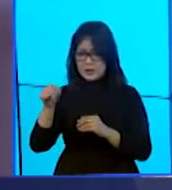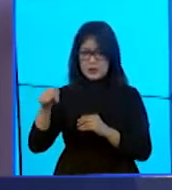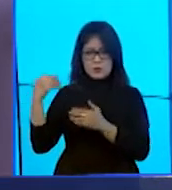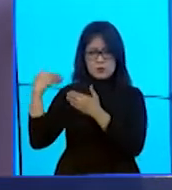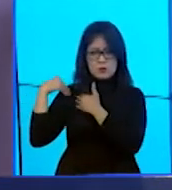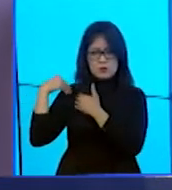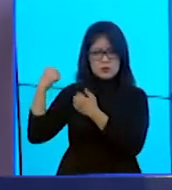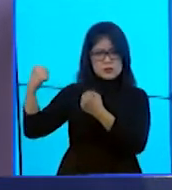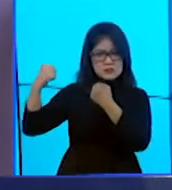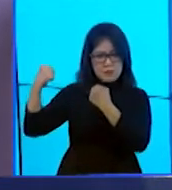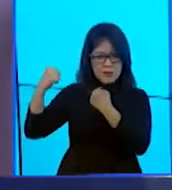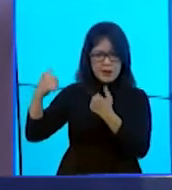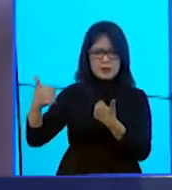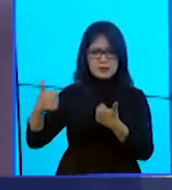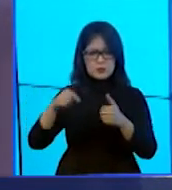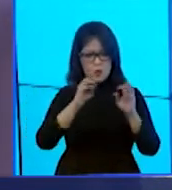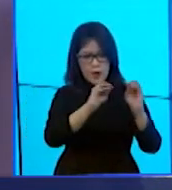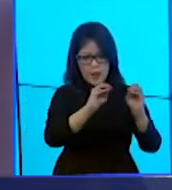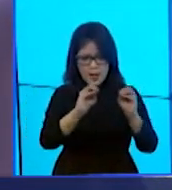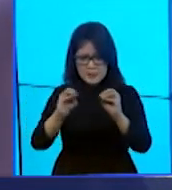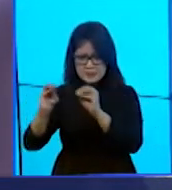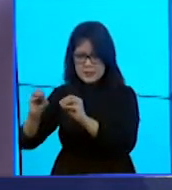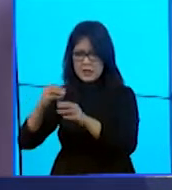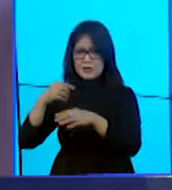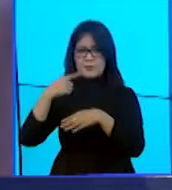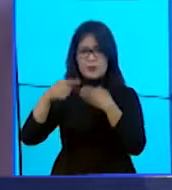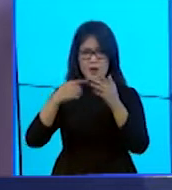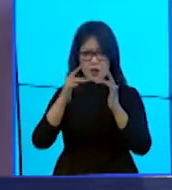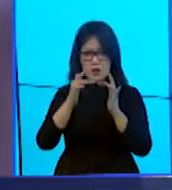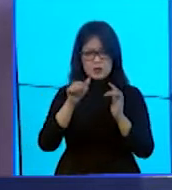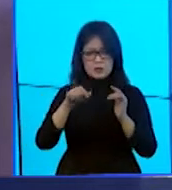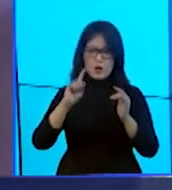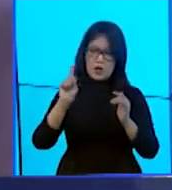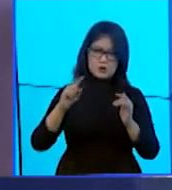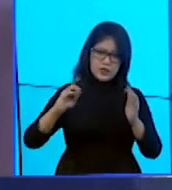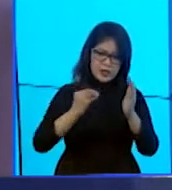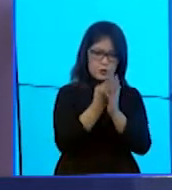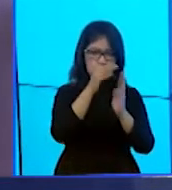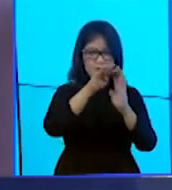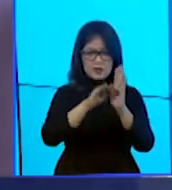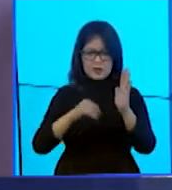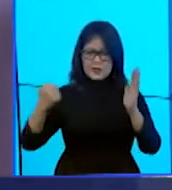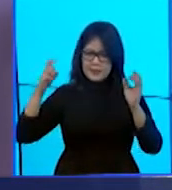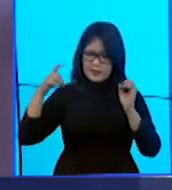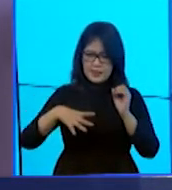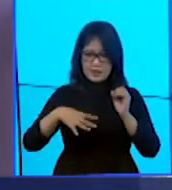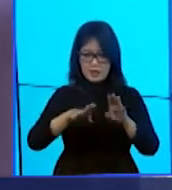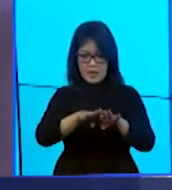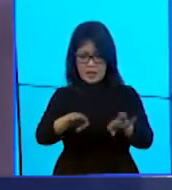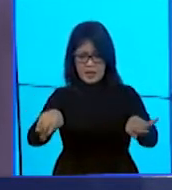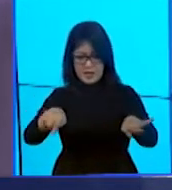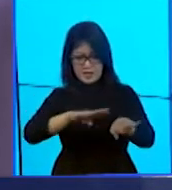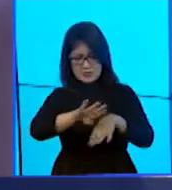akan meningkatkan protokol yang ada di sekolah kami. Sehingga anak itu nanti dalam keadaan